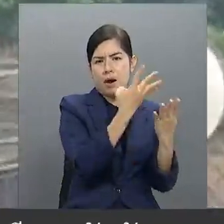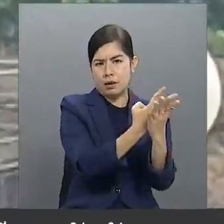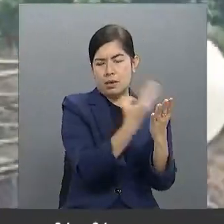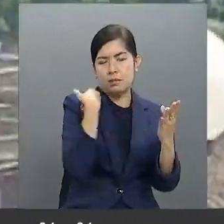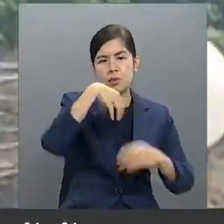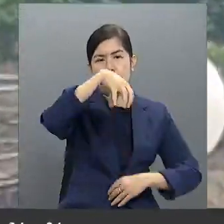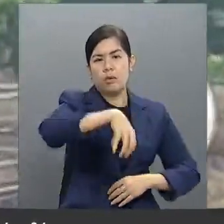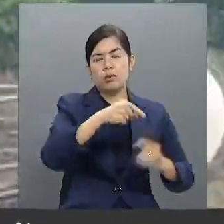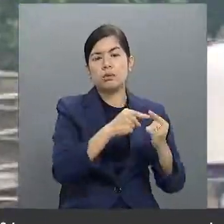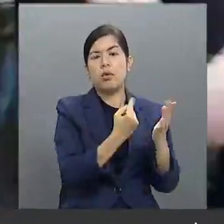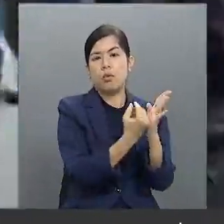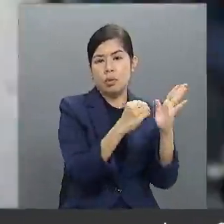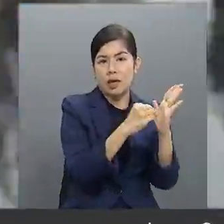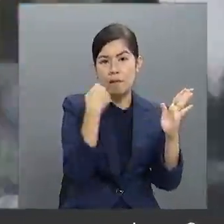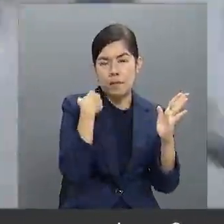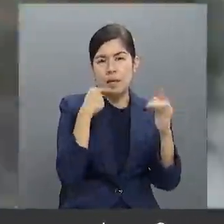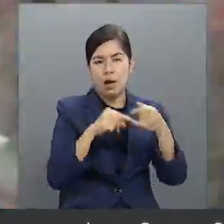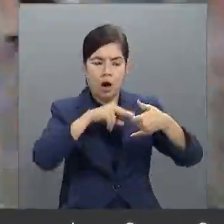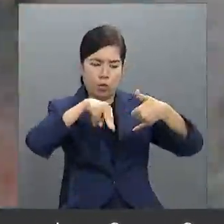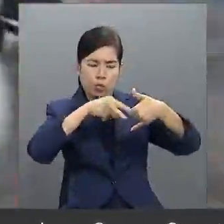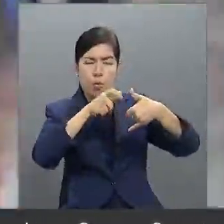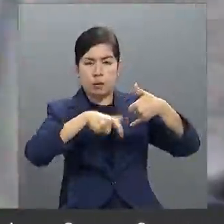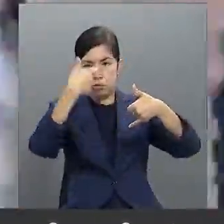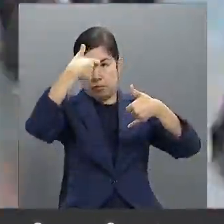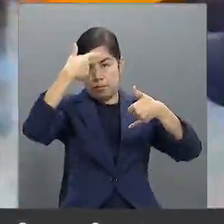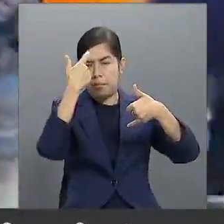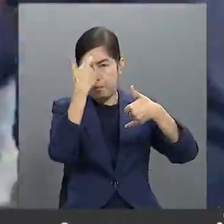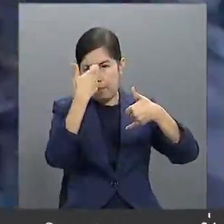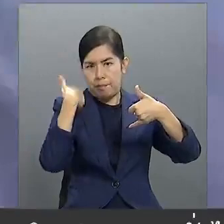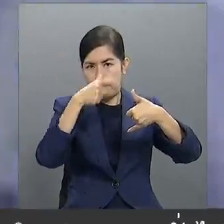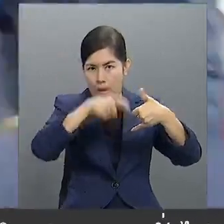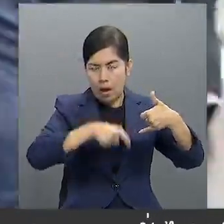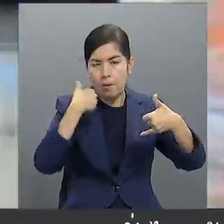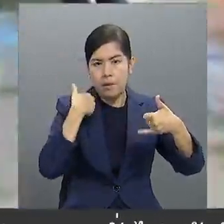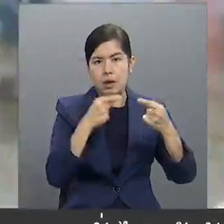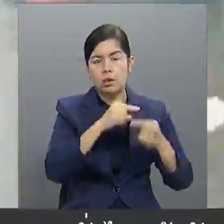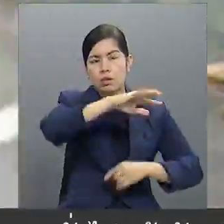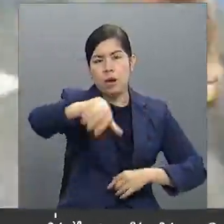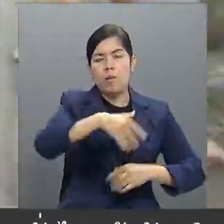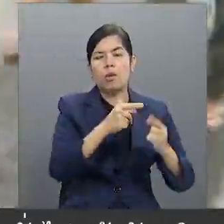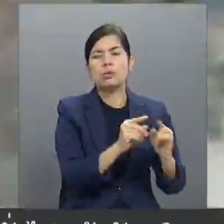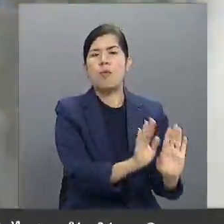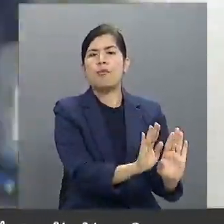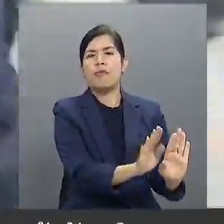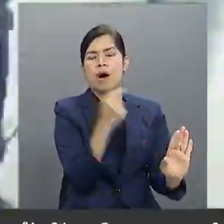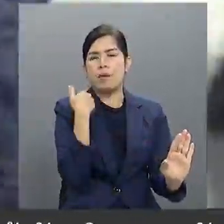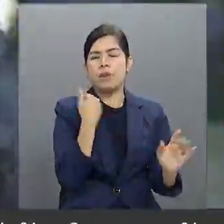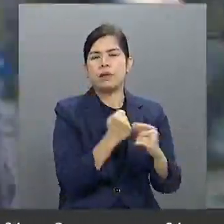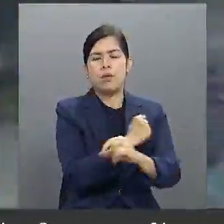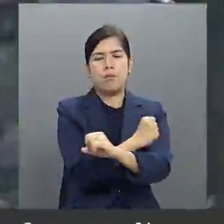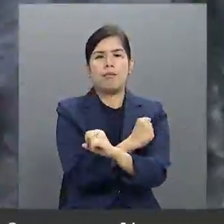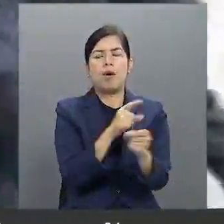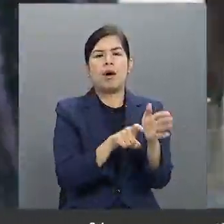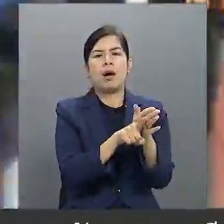ตรวจวัดอุณหภูมิและก็นำทั้งหมดกับตัวไว้ที่ห้องกับโรคเพื่อเฝ้าระวังเสียไวรัสโคโรนาเป็นเวลา